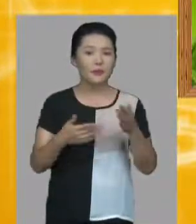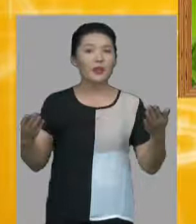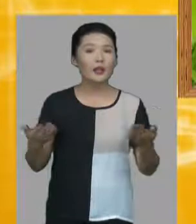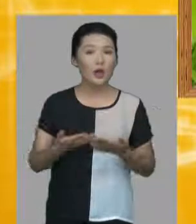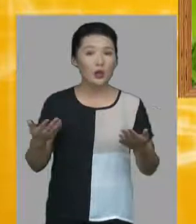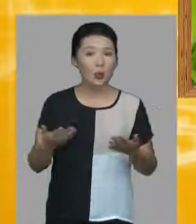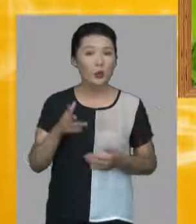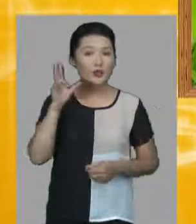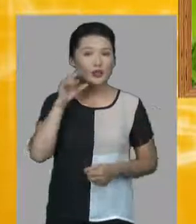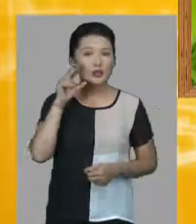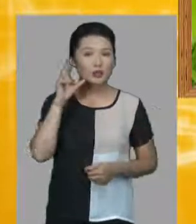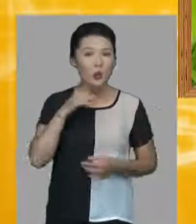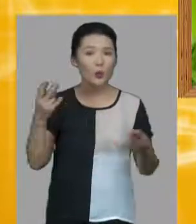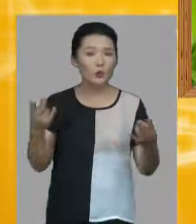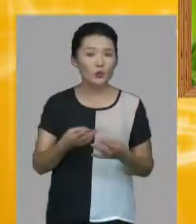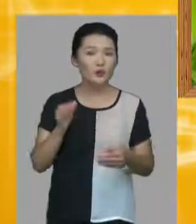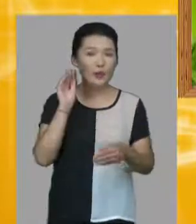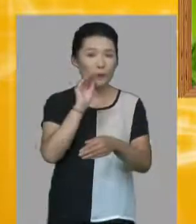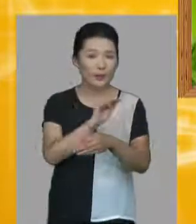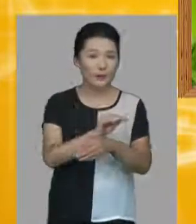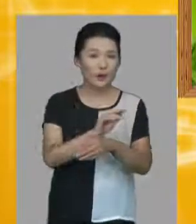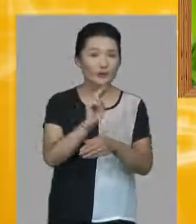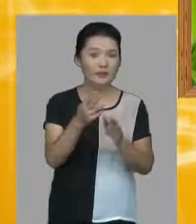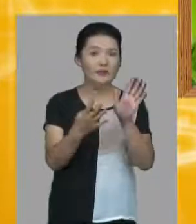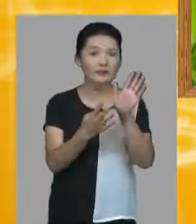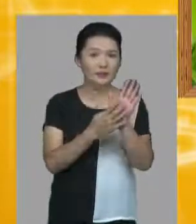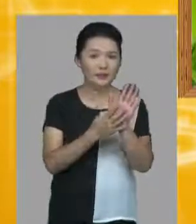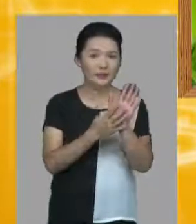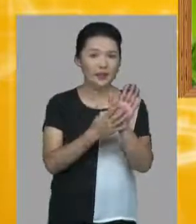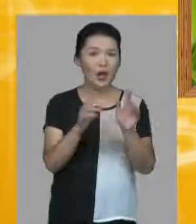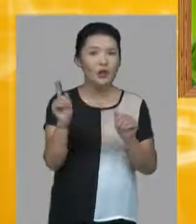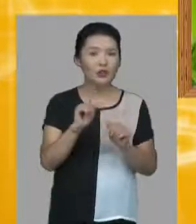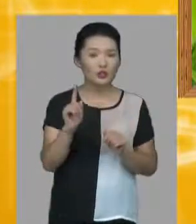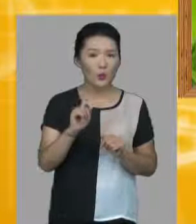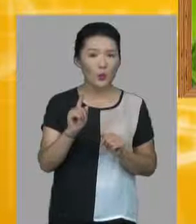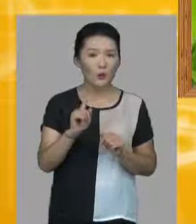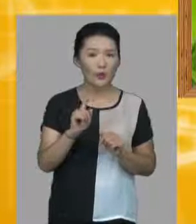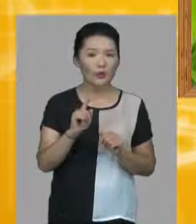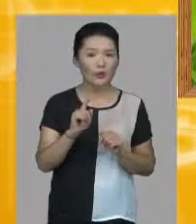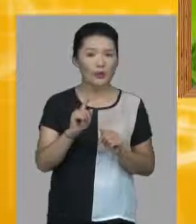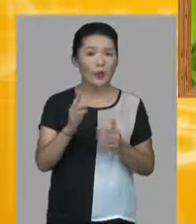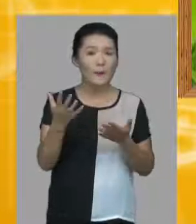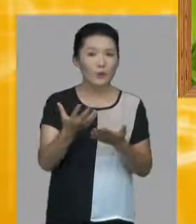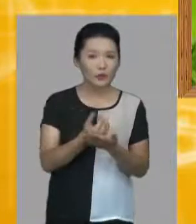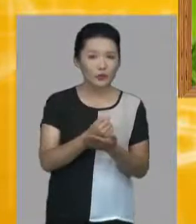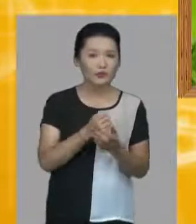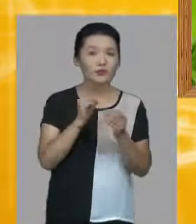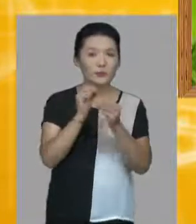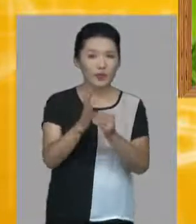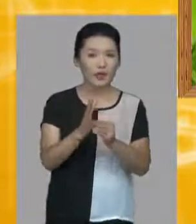Какое число нужно прибавить к 9, чтобы было